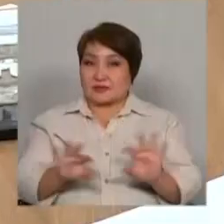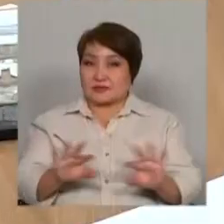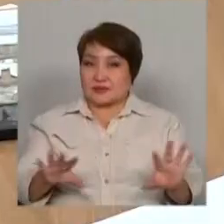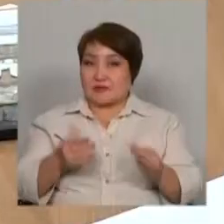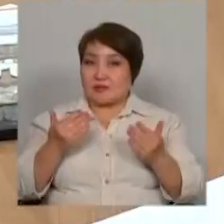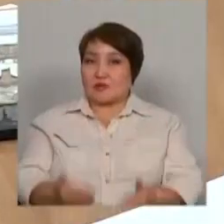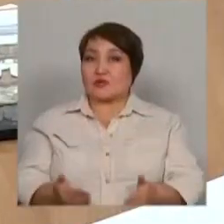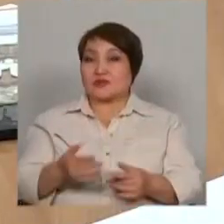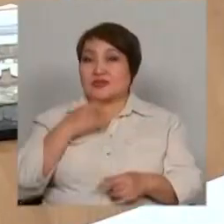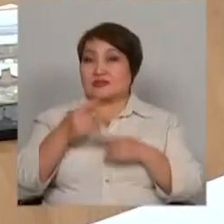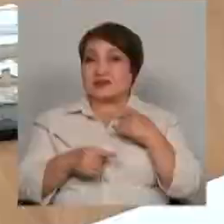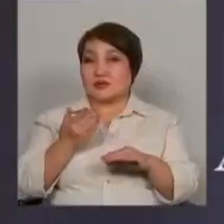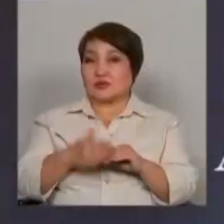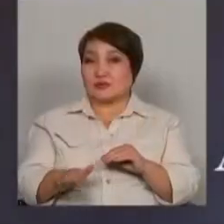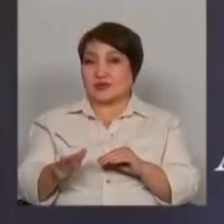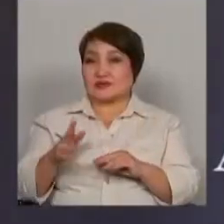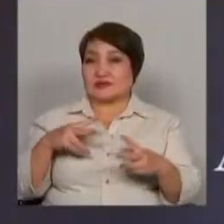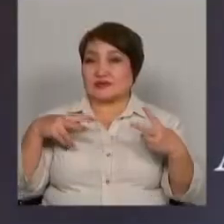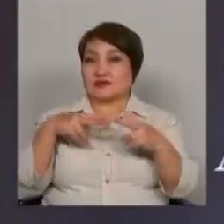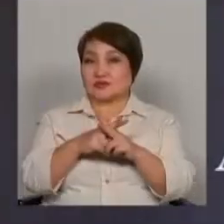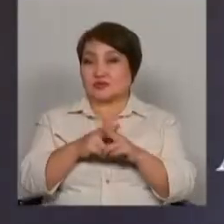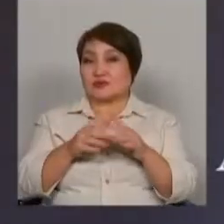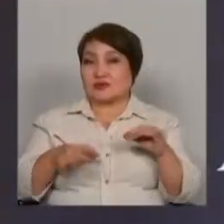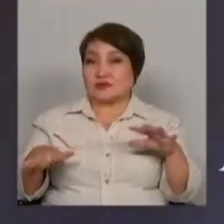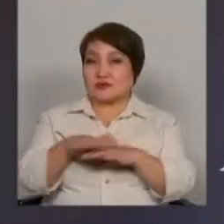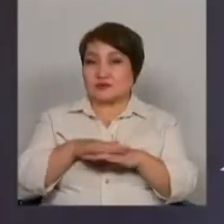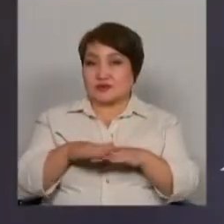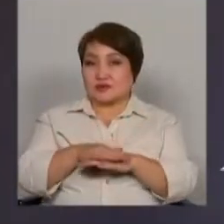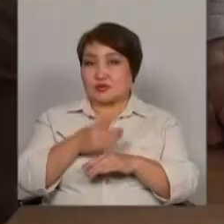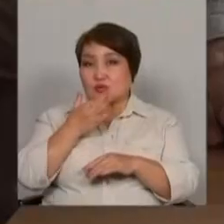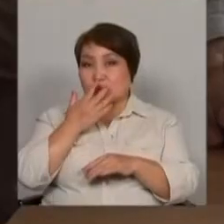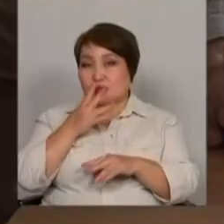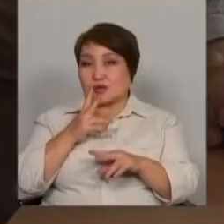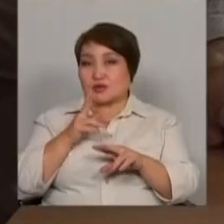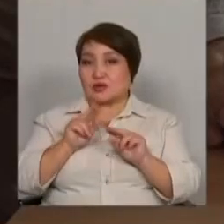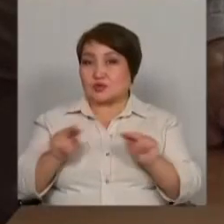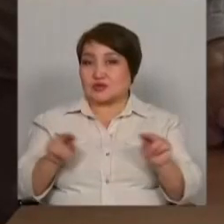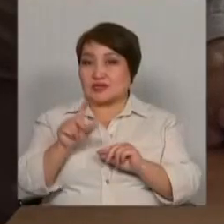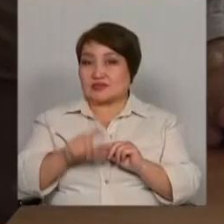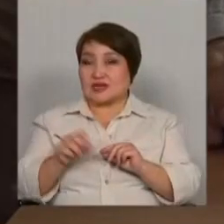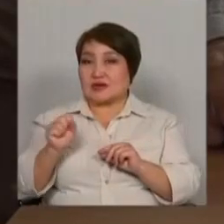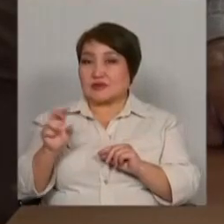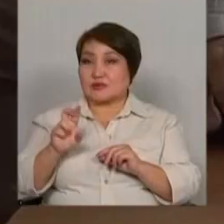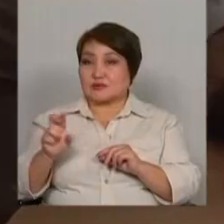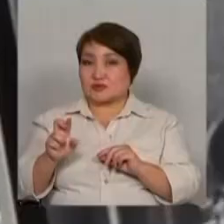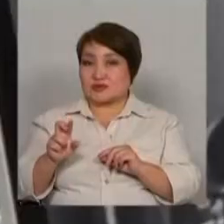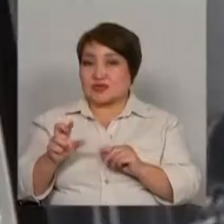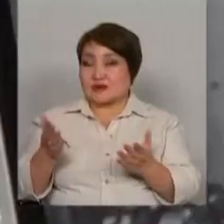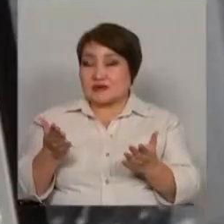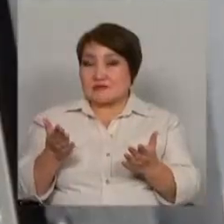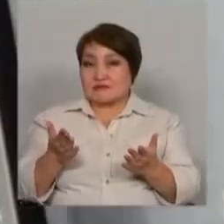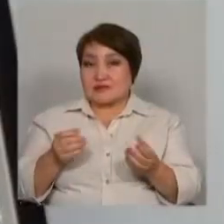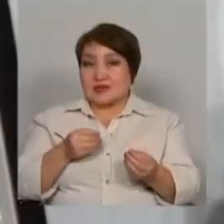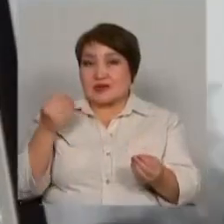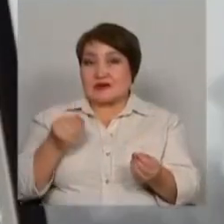Бүгін тіл білімі институты қалың көпшілікке ұлт ұстазы Ахмет Байтұрсынұлы таспаланған теңдессіз бейне кадрларды көрсетті. Тарихшылар